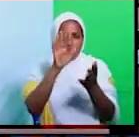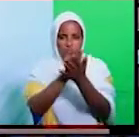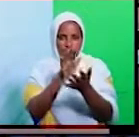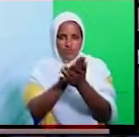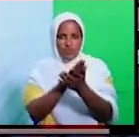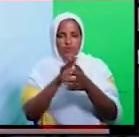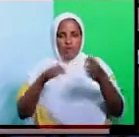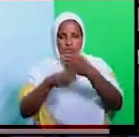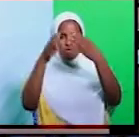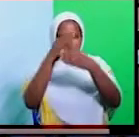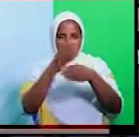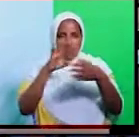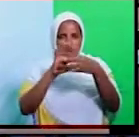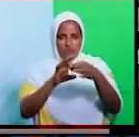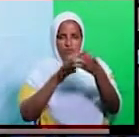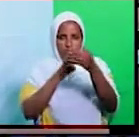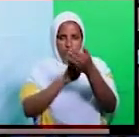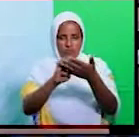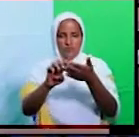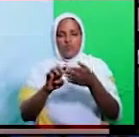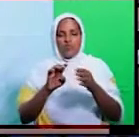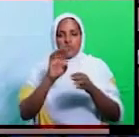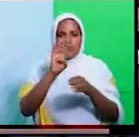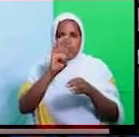እግዚአብሔር አጽፎልናል። ከዛ ያለፈውን ግን